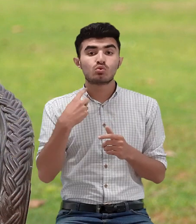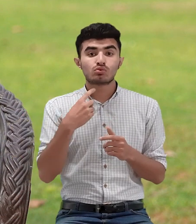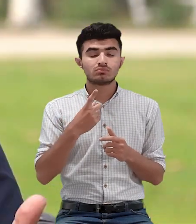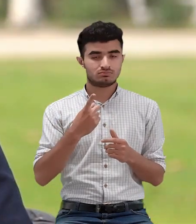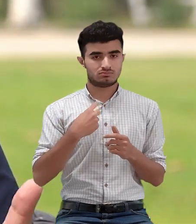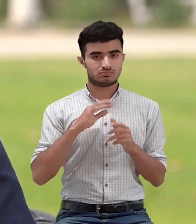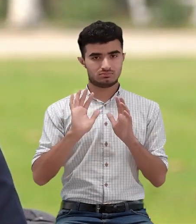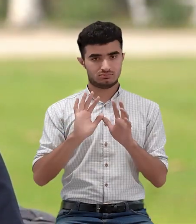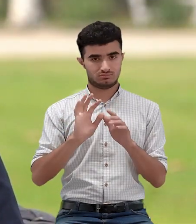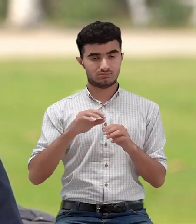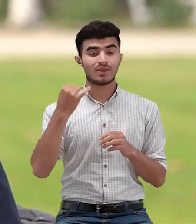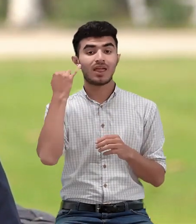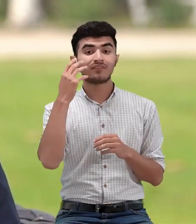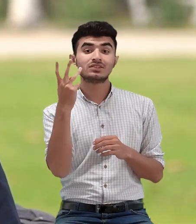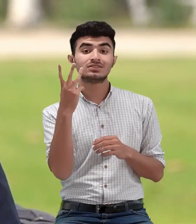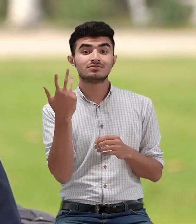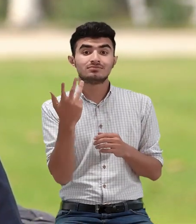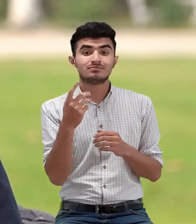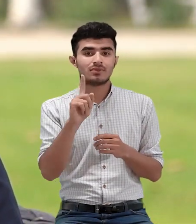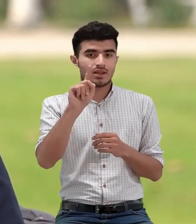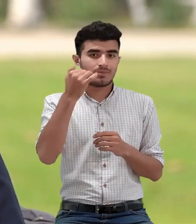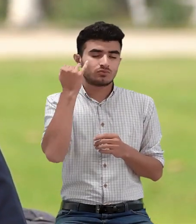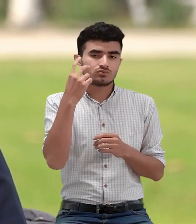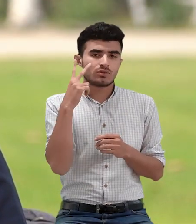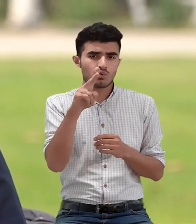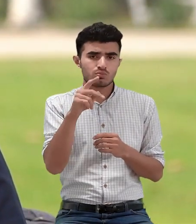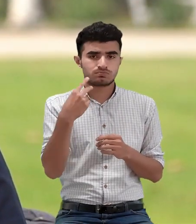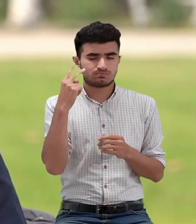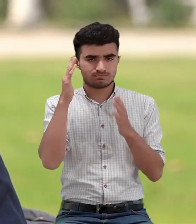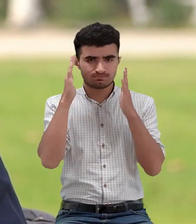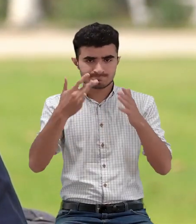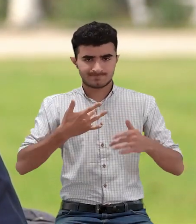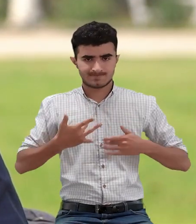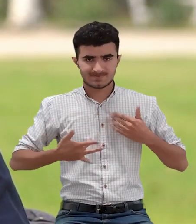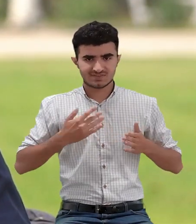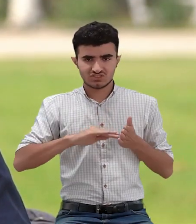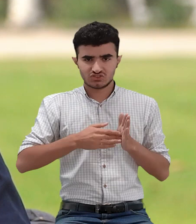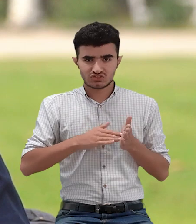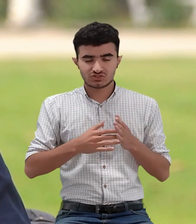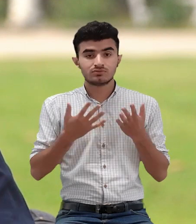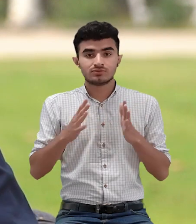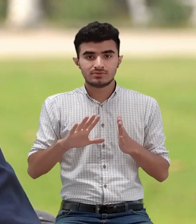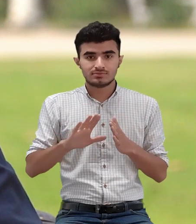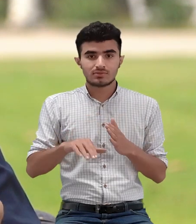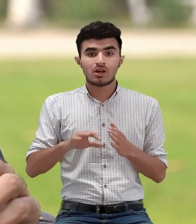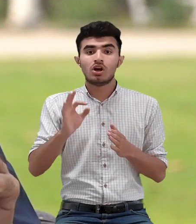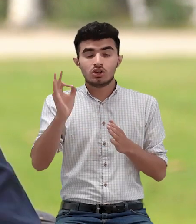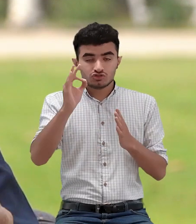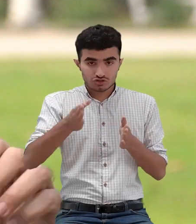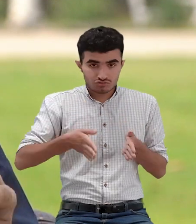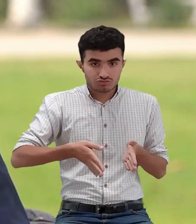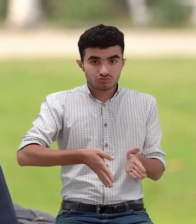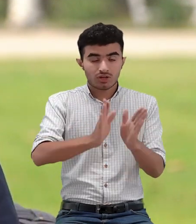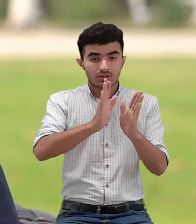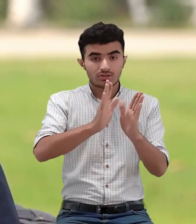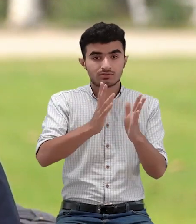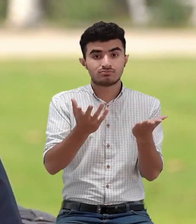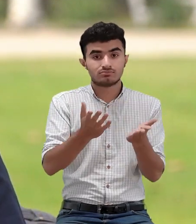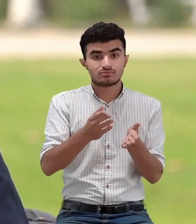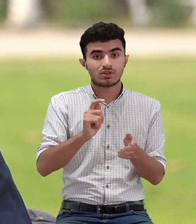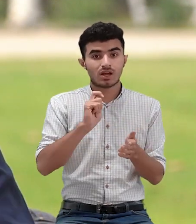چیز جو حسد کے حوالے سے سمجھنی چاہیے وہ یہ کہ حسد مجھے اچھے راستے پر لے